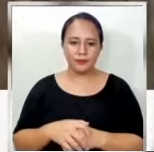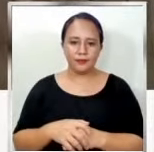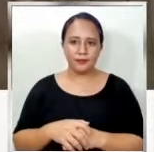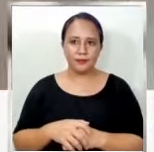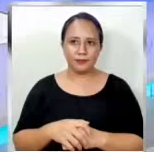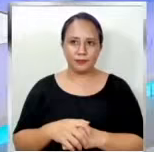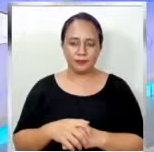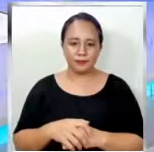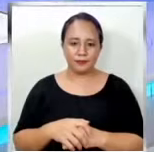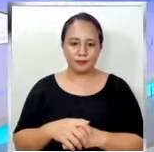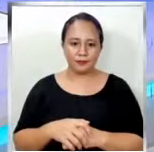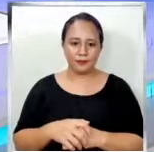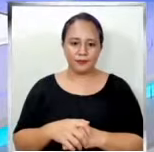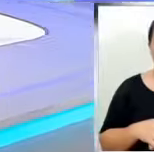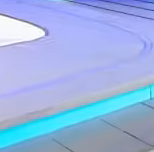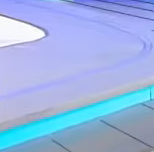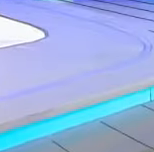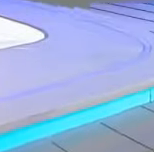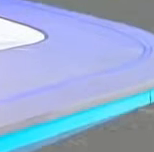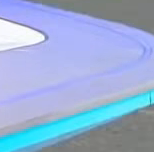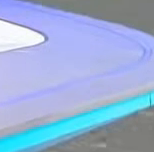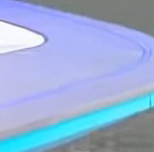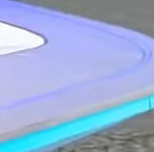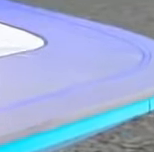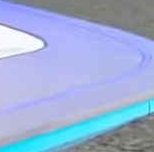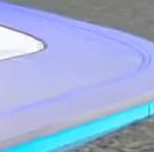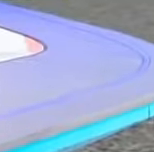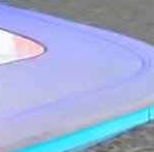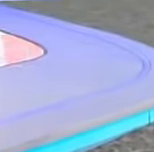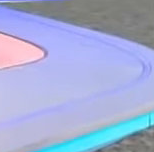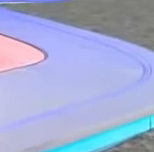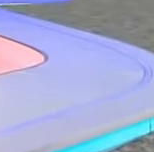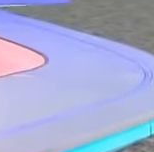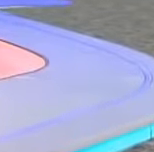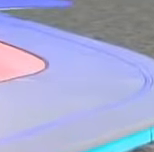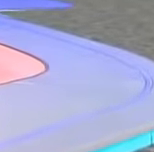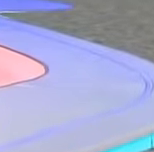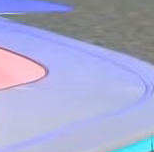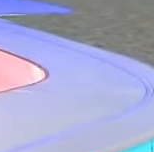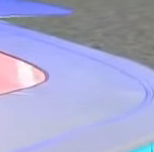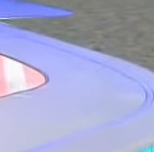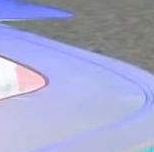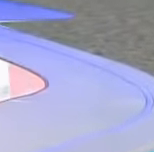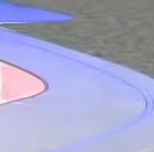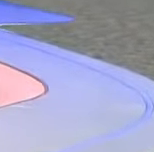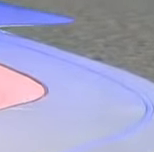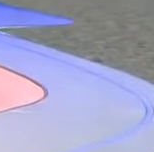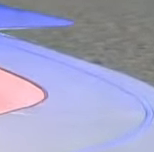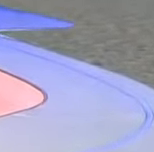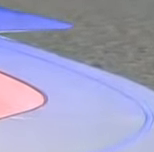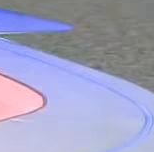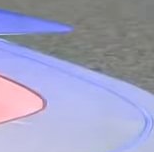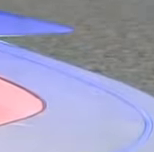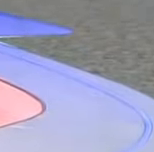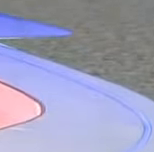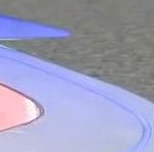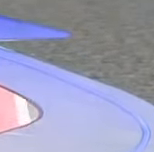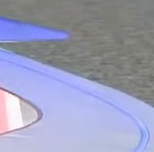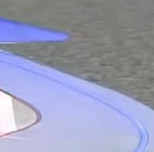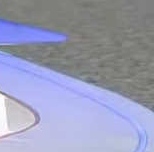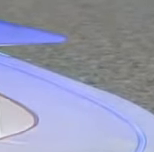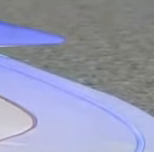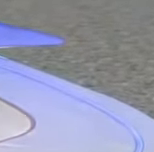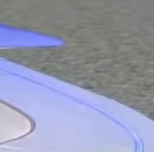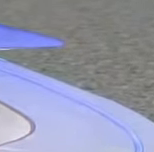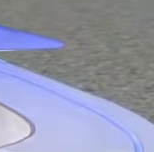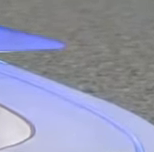oras. Mga kapuso, 8 araw na lang bago ang deadline ng voters registration. Gen